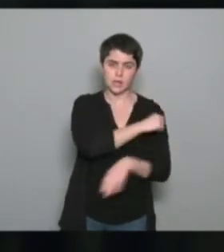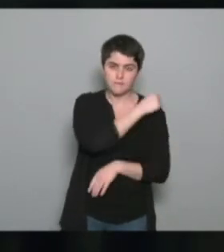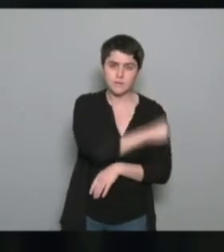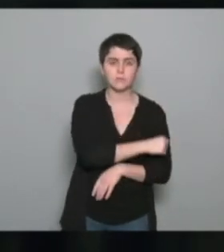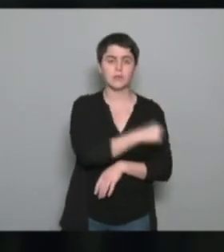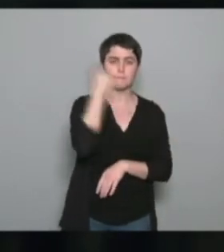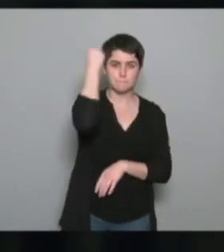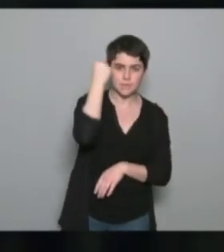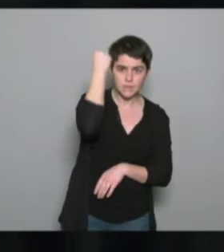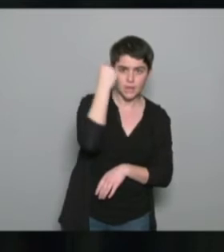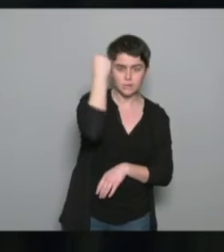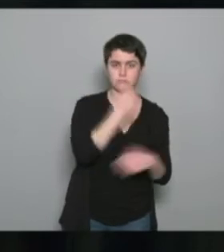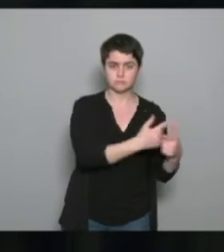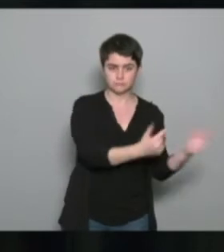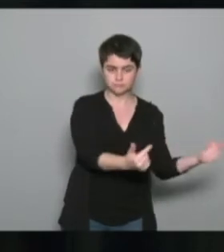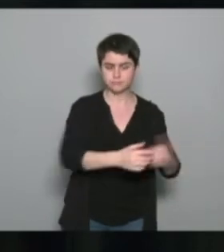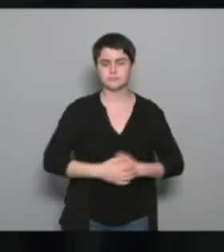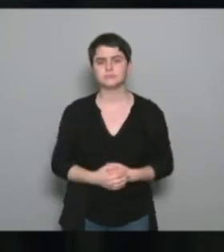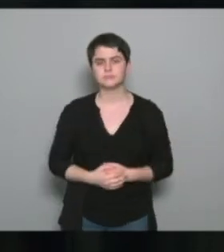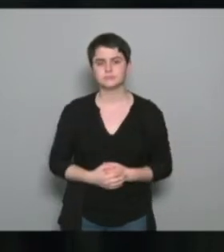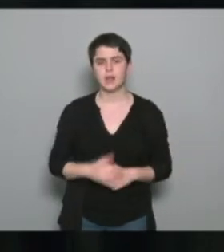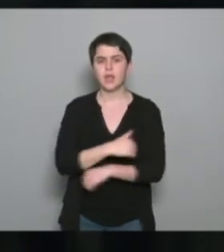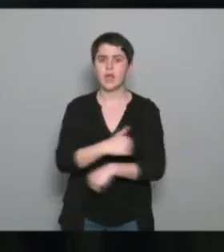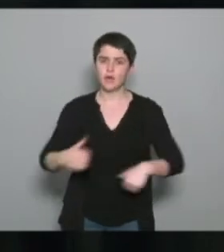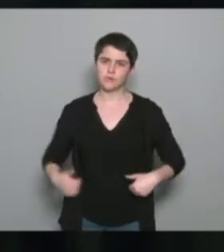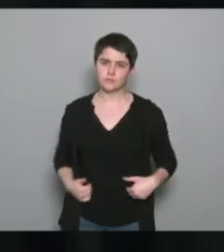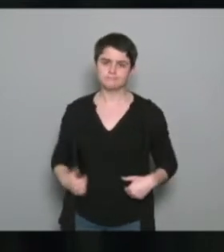on avait également déjà travaillé sur la notion de handicap.